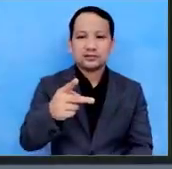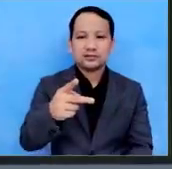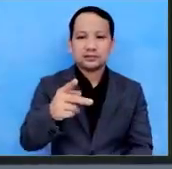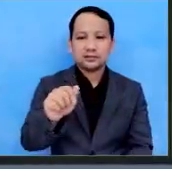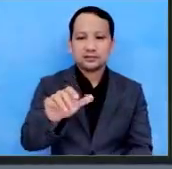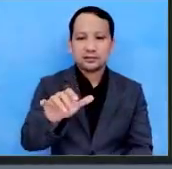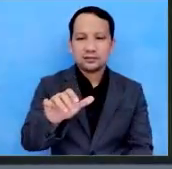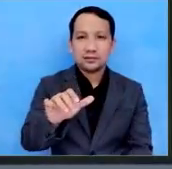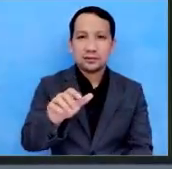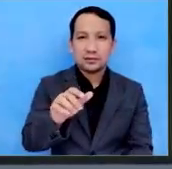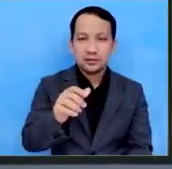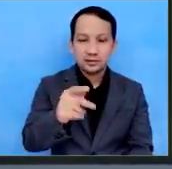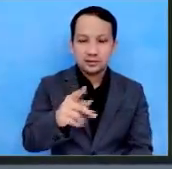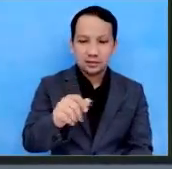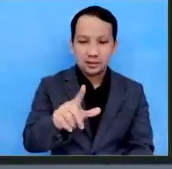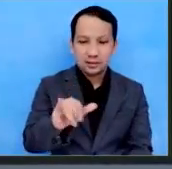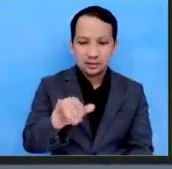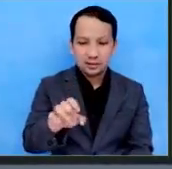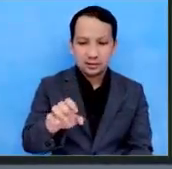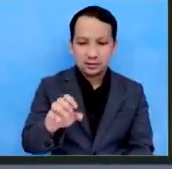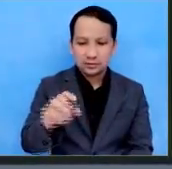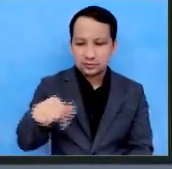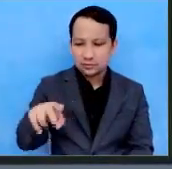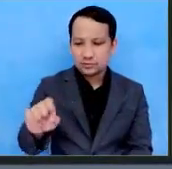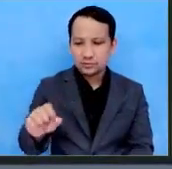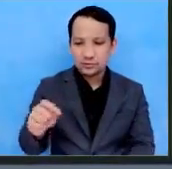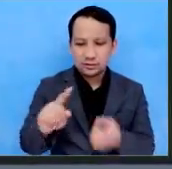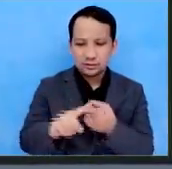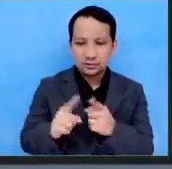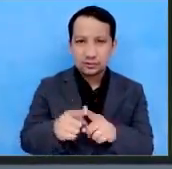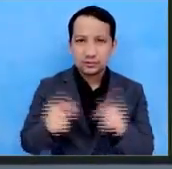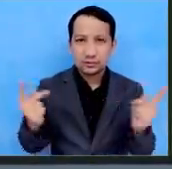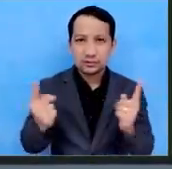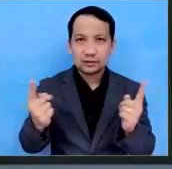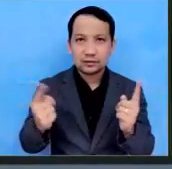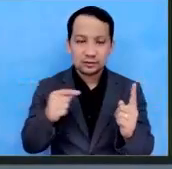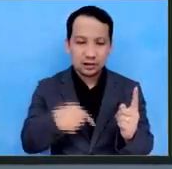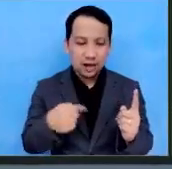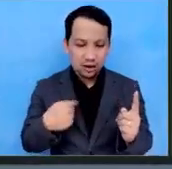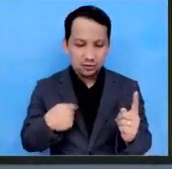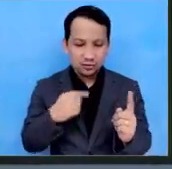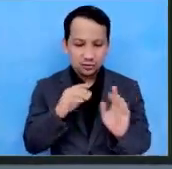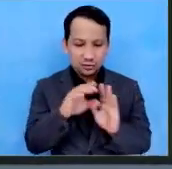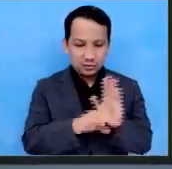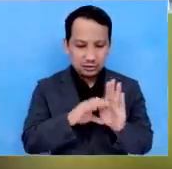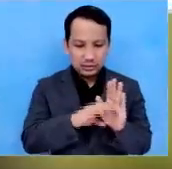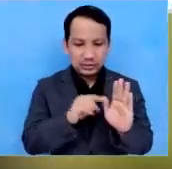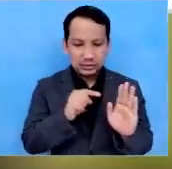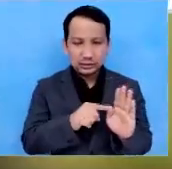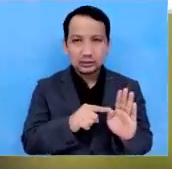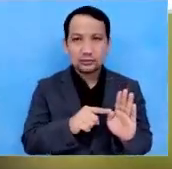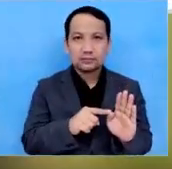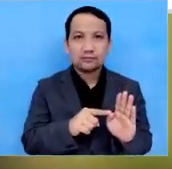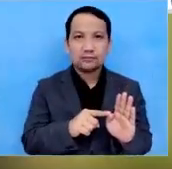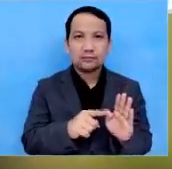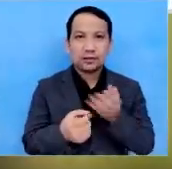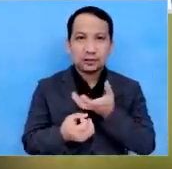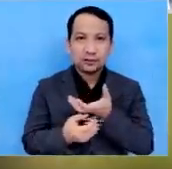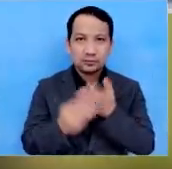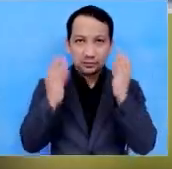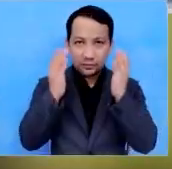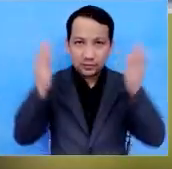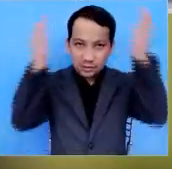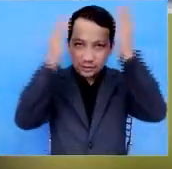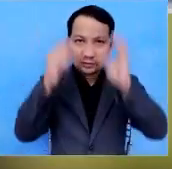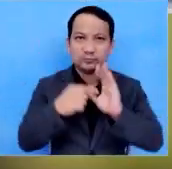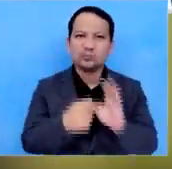ni Miss Alma Moreno and Miss Dina Bonavi. And yung character ko po, si Kalin, isa po siyang pastry chef dito. And